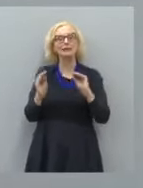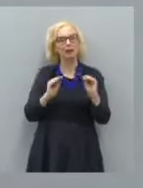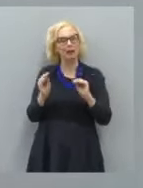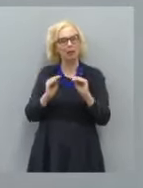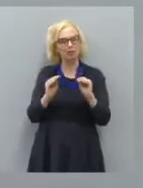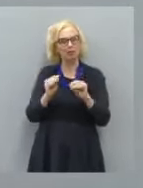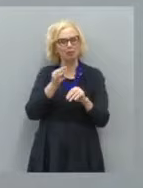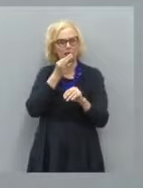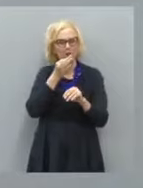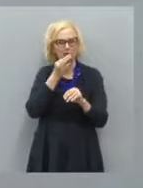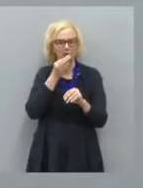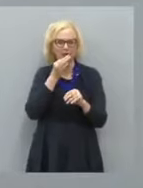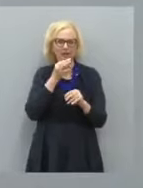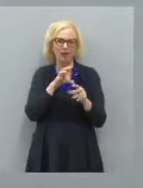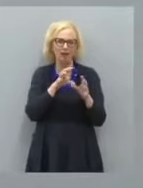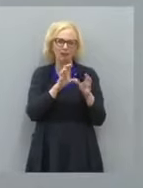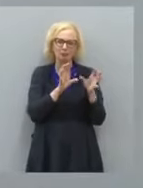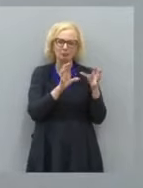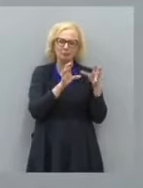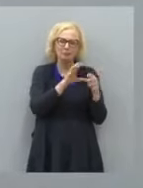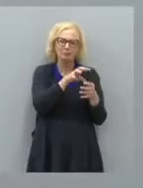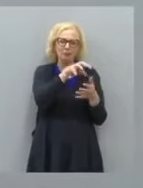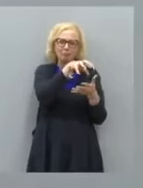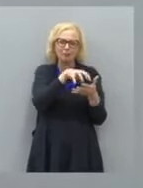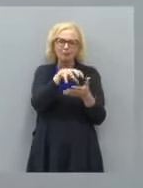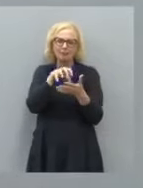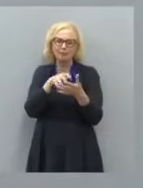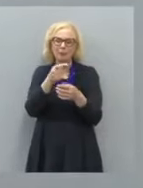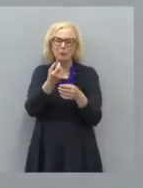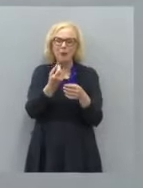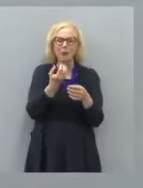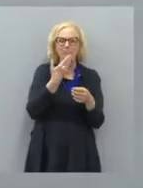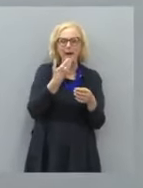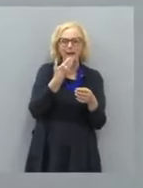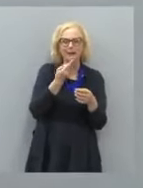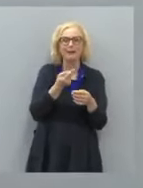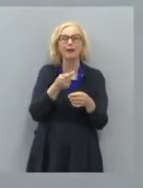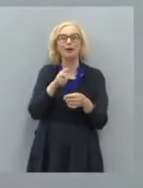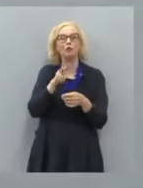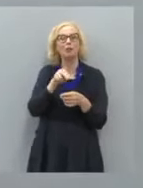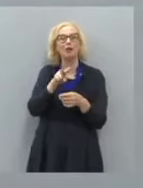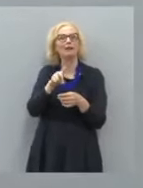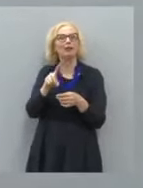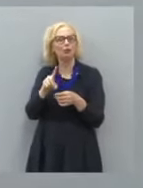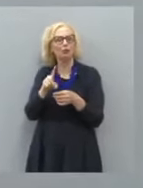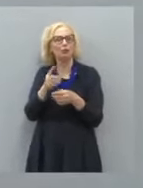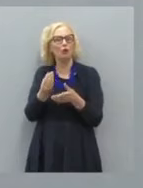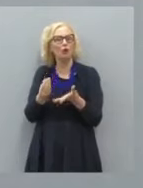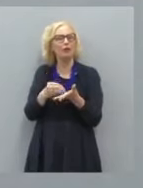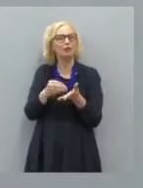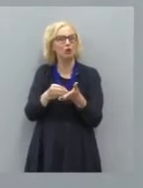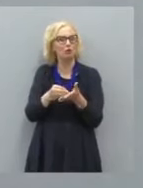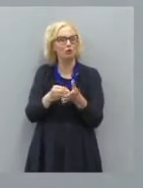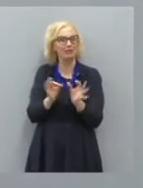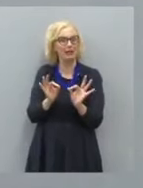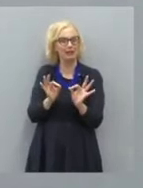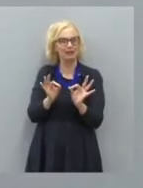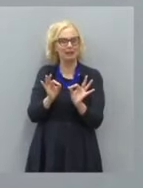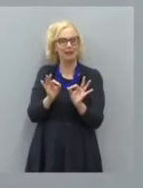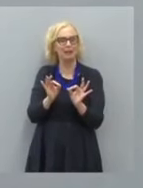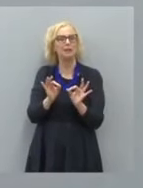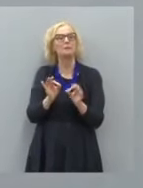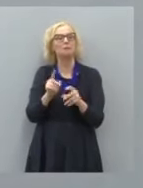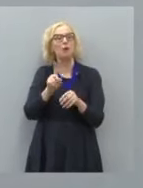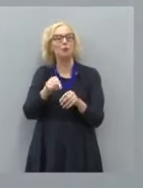capitoli un po carenti risorse fresche durante l'anno 2021 è però anche il triennio compreso nel bilancio pluriennale